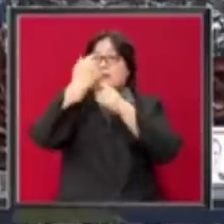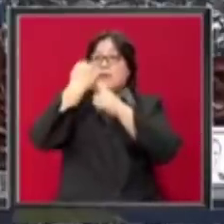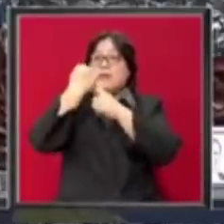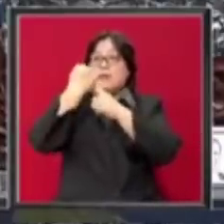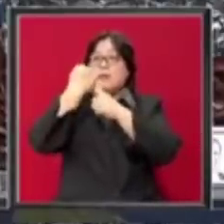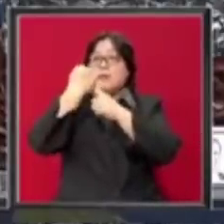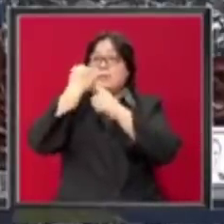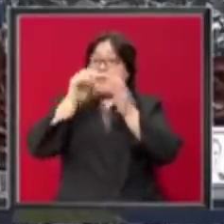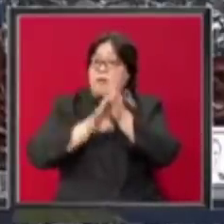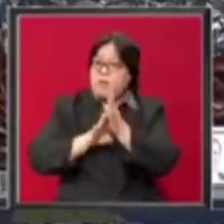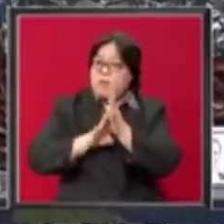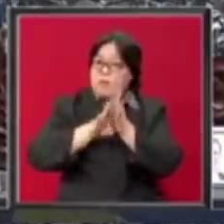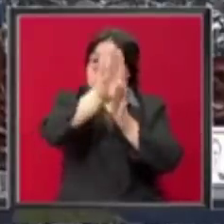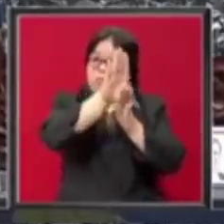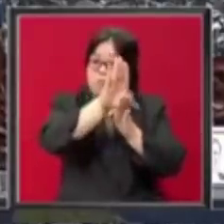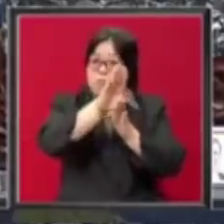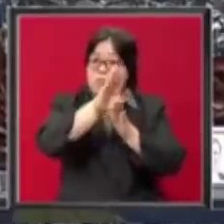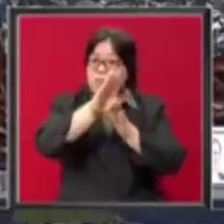begitu meyakinkan,